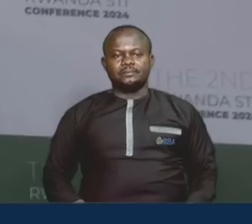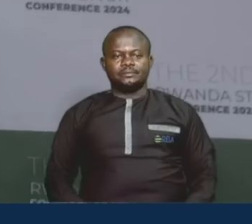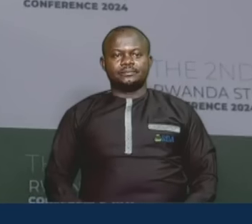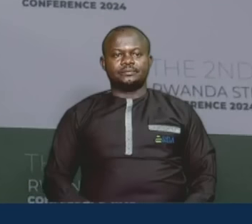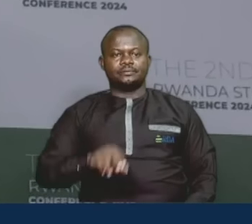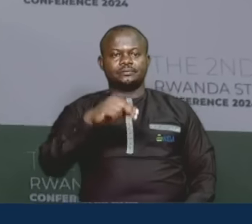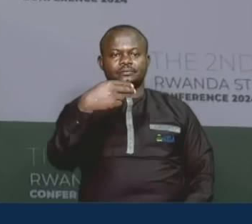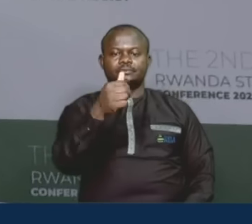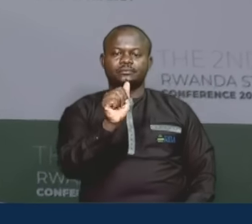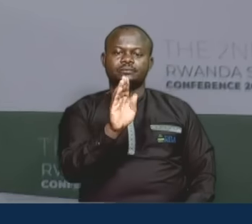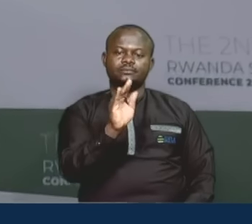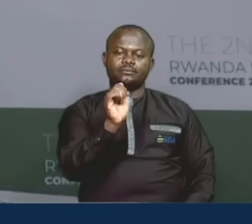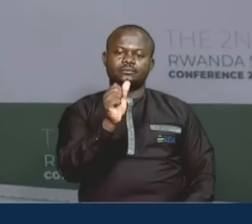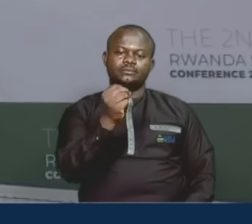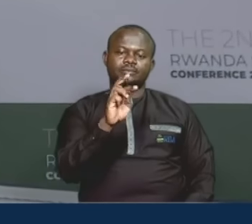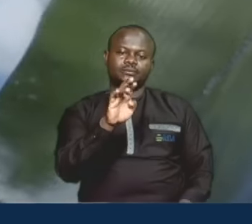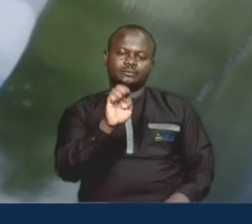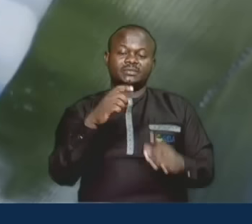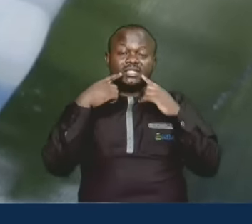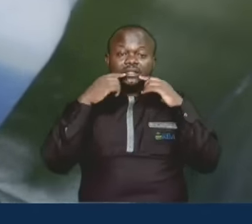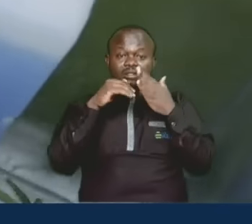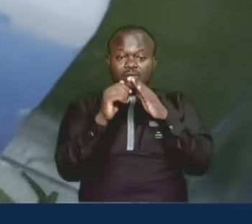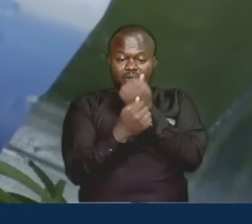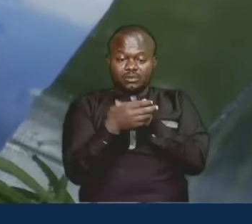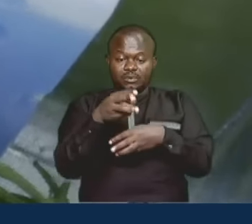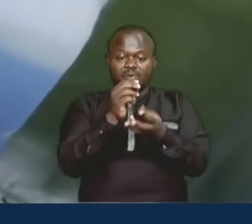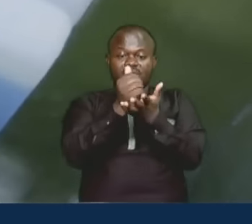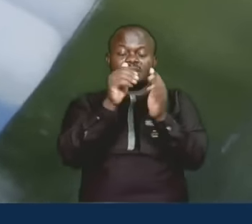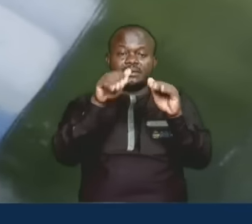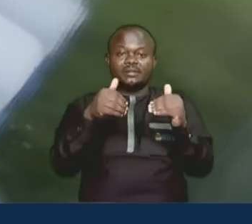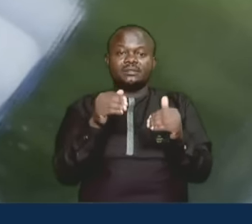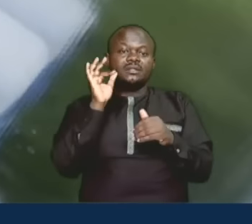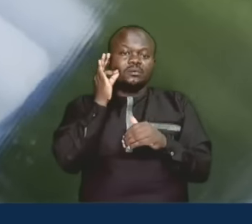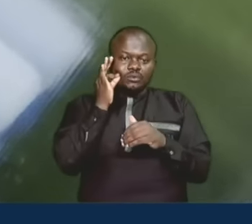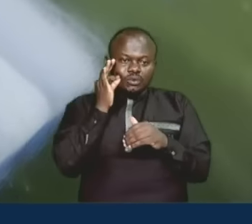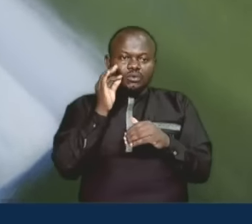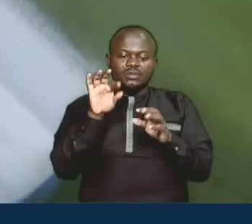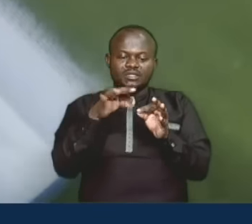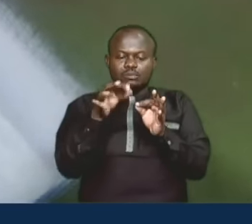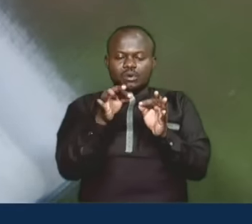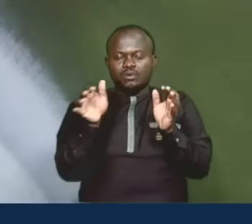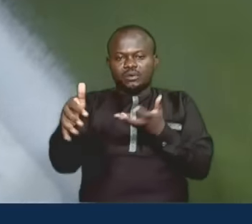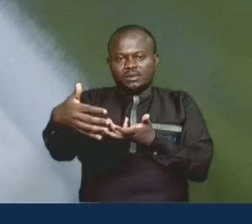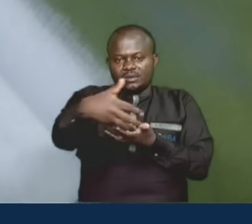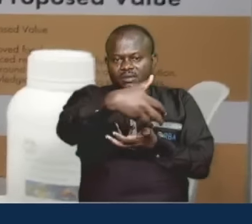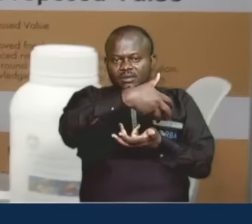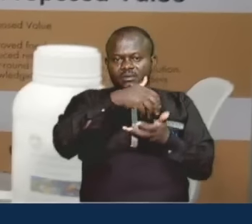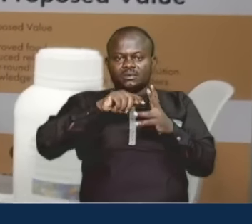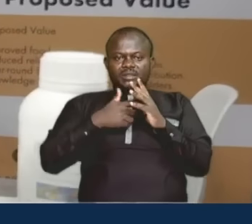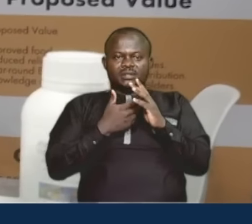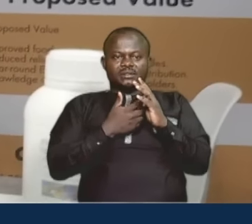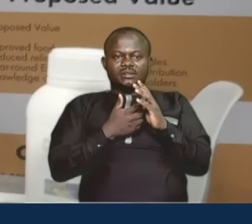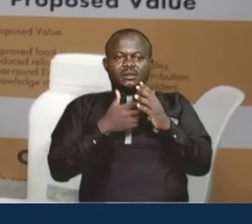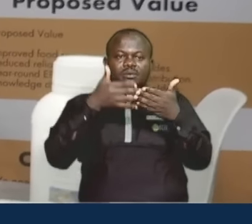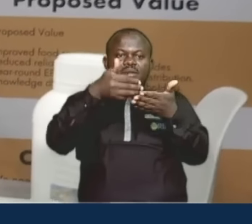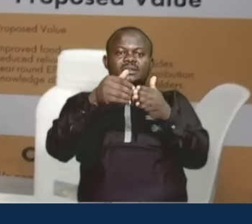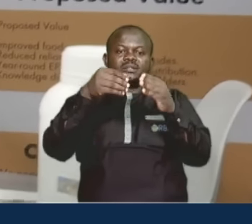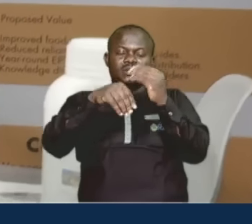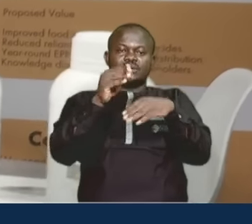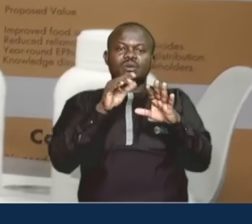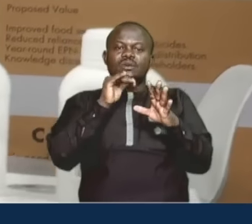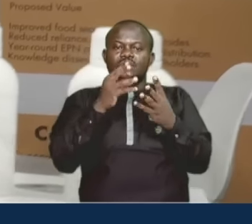Jean Désiré avuga ko bahimbye uburyo bwo gufasha abahinzi b'imbuto n'imboga kubungabunga umusaruro wabo guhera mu isarurwa kugeza ugeze ku isoko